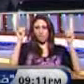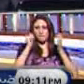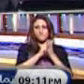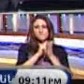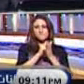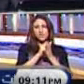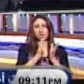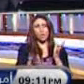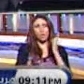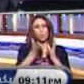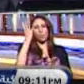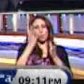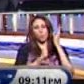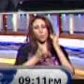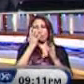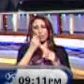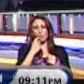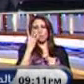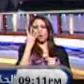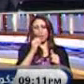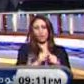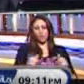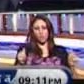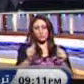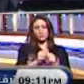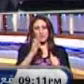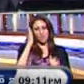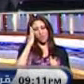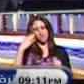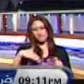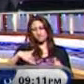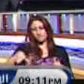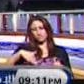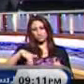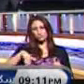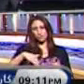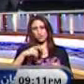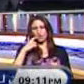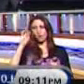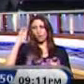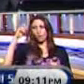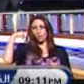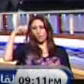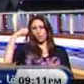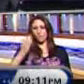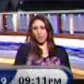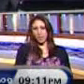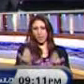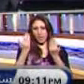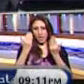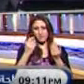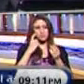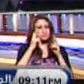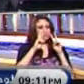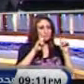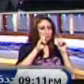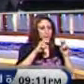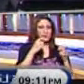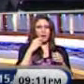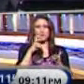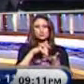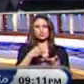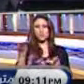بالكامل ونتج عنه تشرد اربع اسر في الشارع دون ماوى وقام الاهالي بابلاغ الحي الذي قام بالمعاينه ولم يحدث شيء. معانا